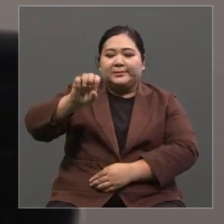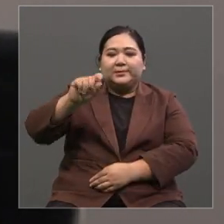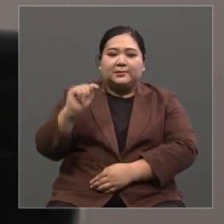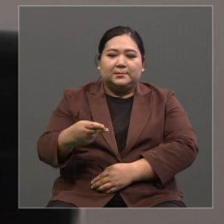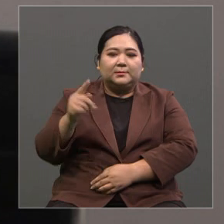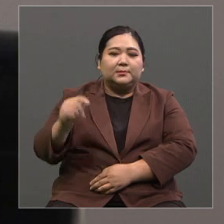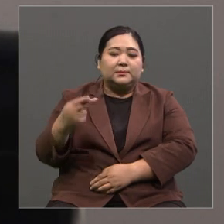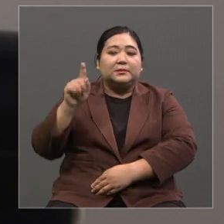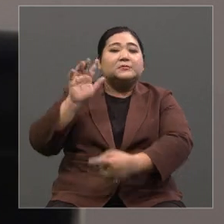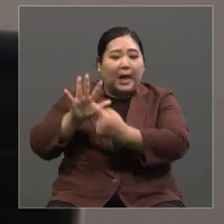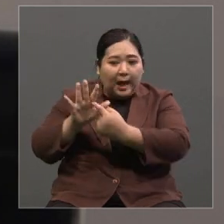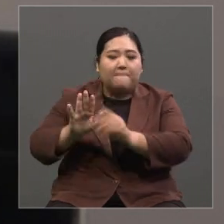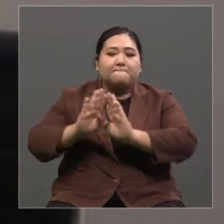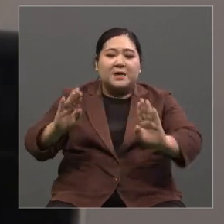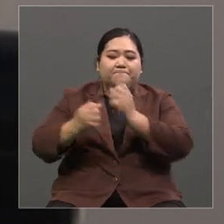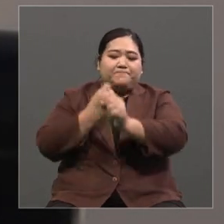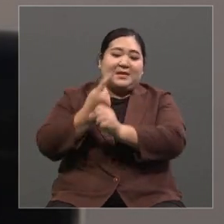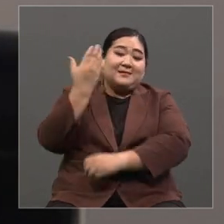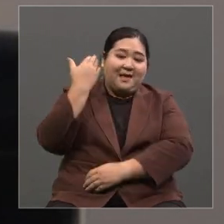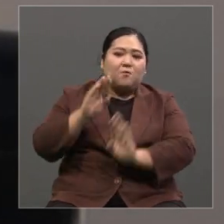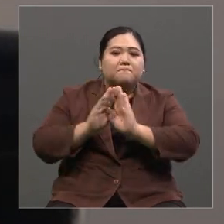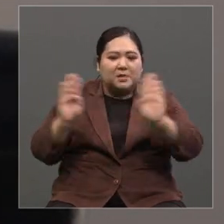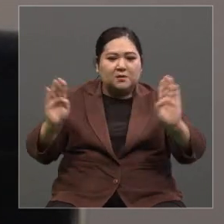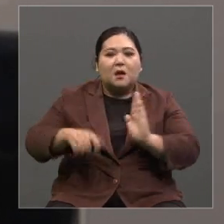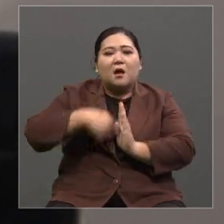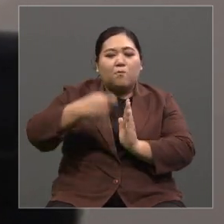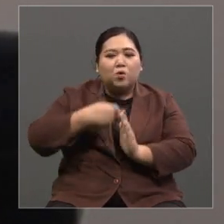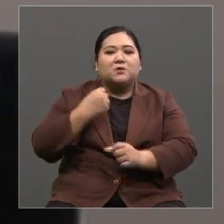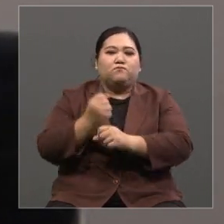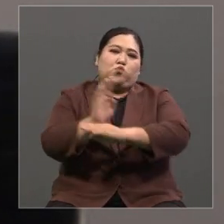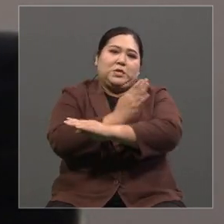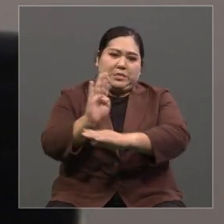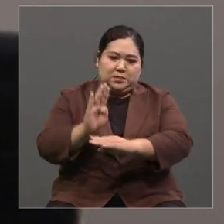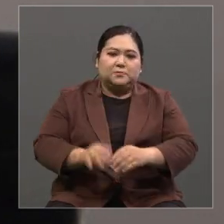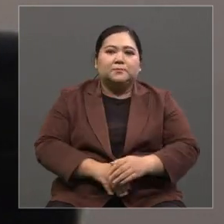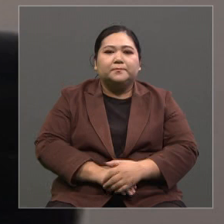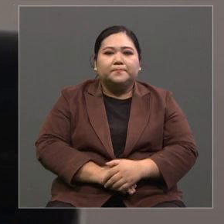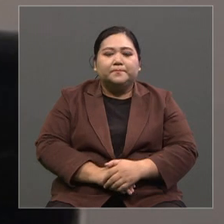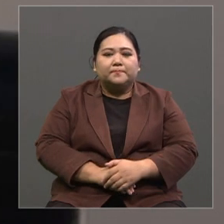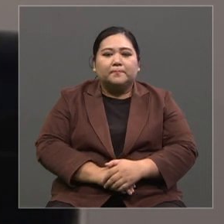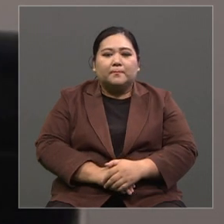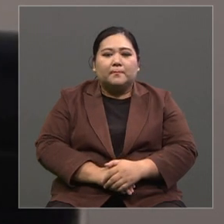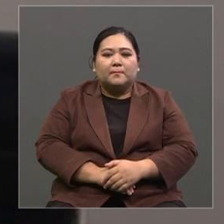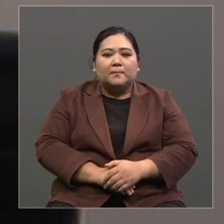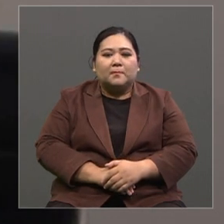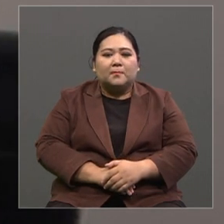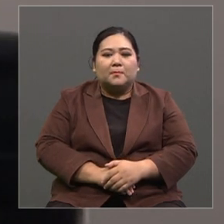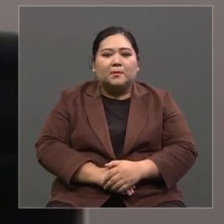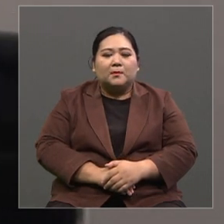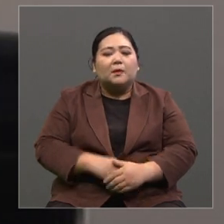นะครับผมเปิดสำนักงานศรีธารอเฟิร์มผมบอกตรงๆมันคือธุรกิจครับนะแต่ธุรกิจนี้